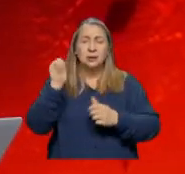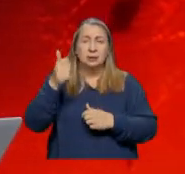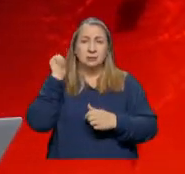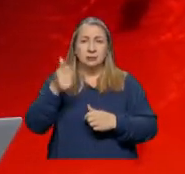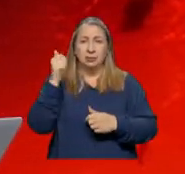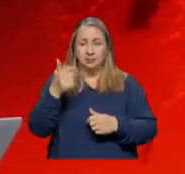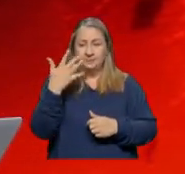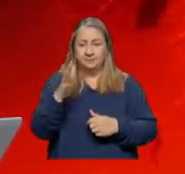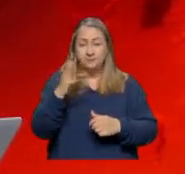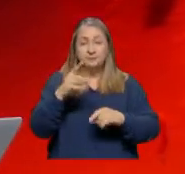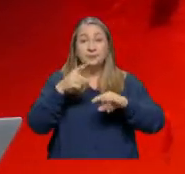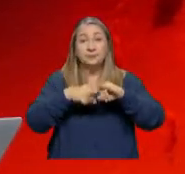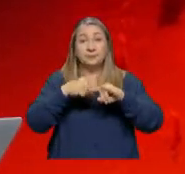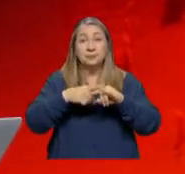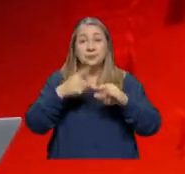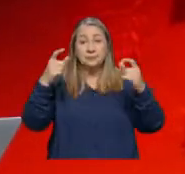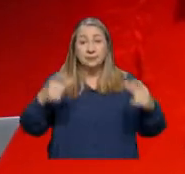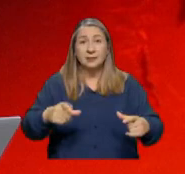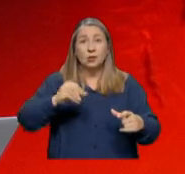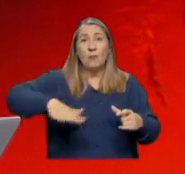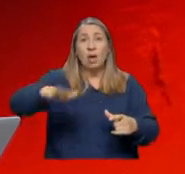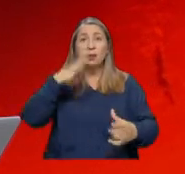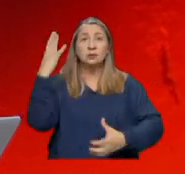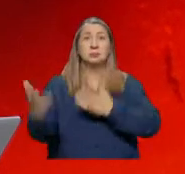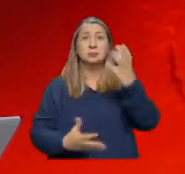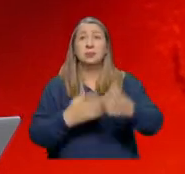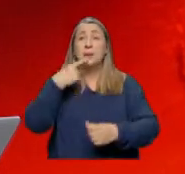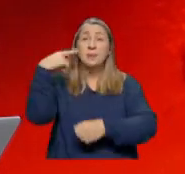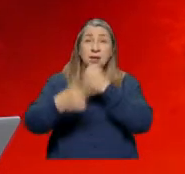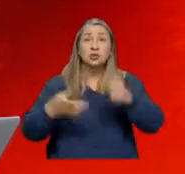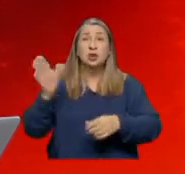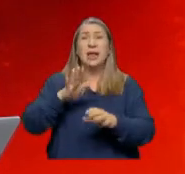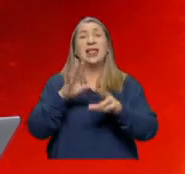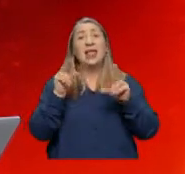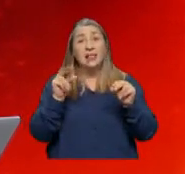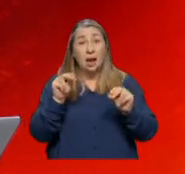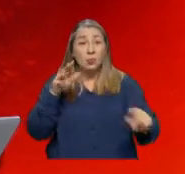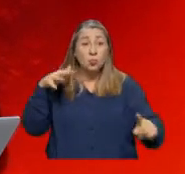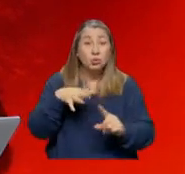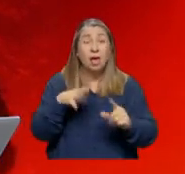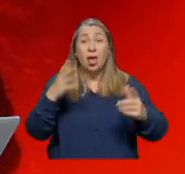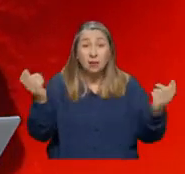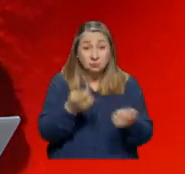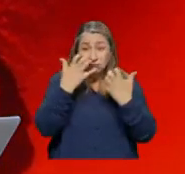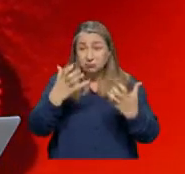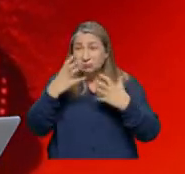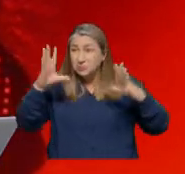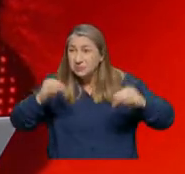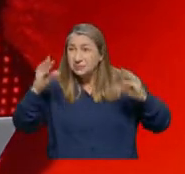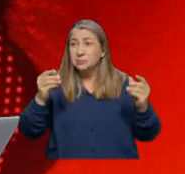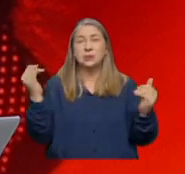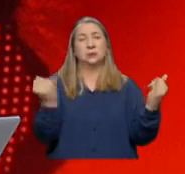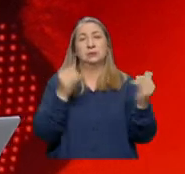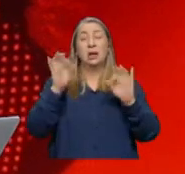sürdü beş bin hektara yakın alan Yandı Bir yıl sonra bir kez daha yeterli müdahale tartışması açıldı o